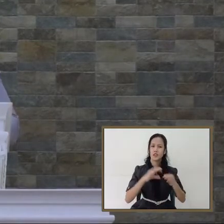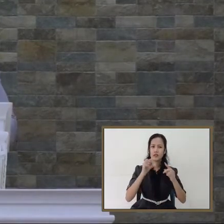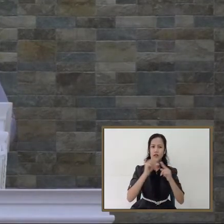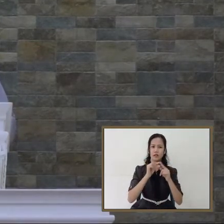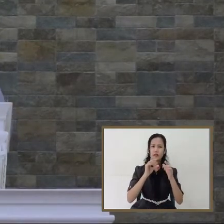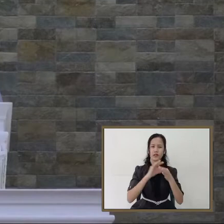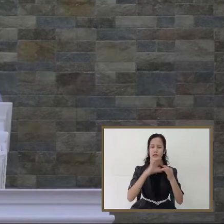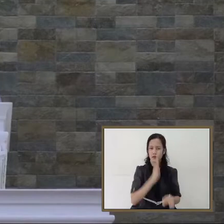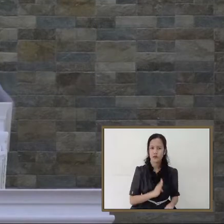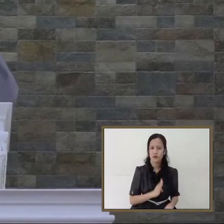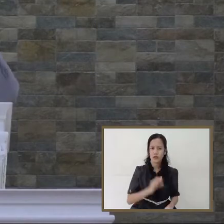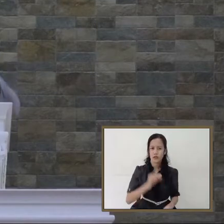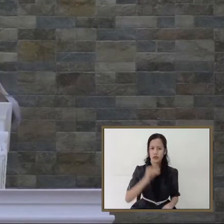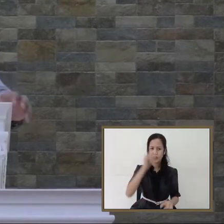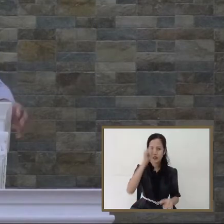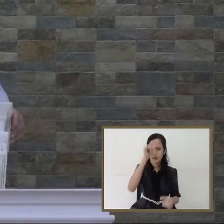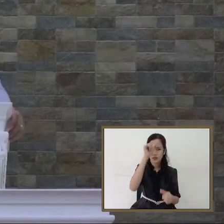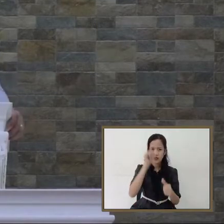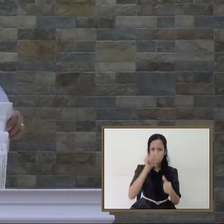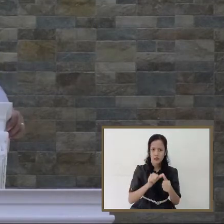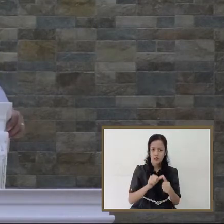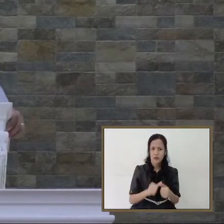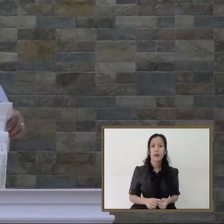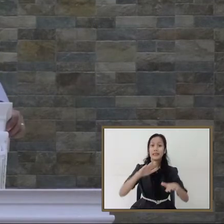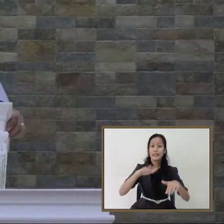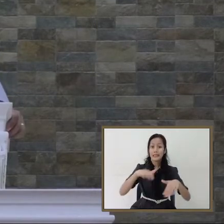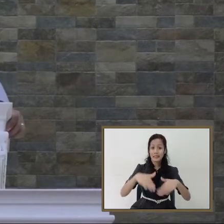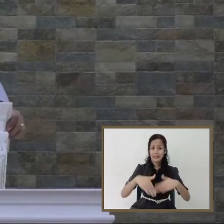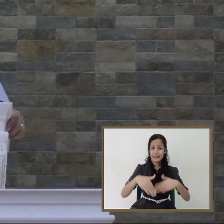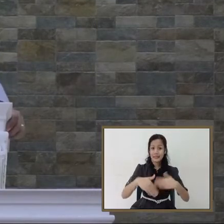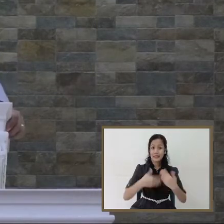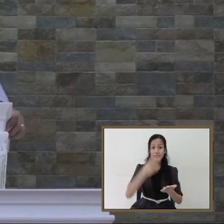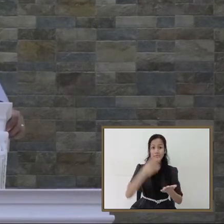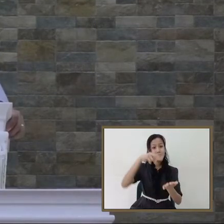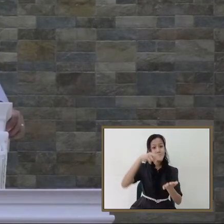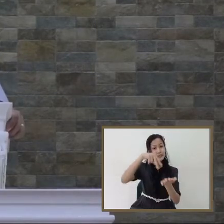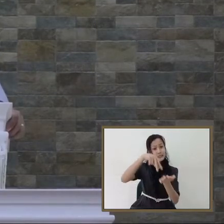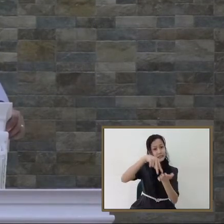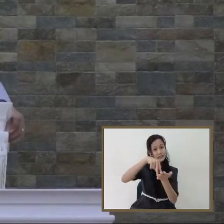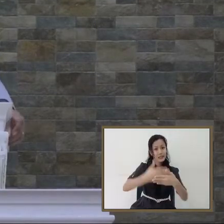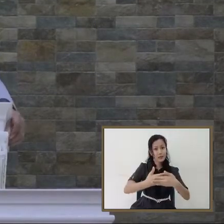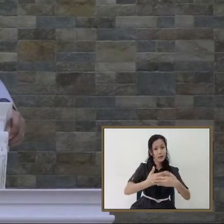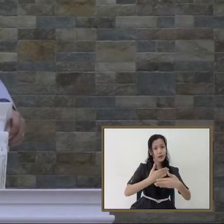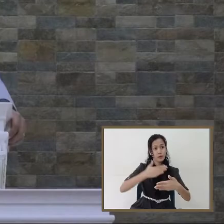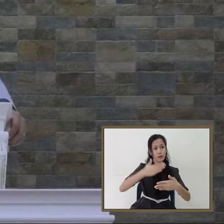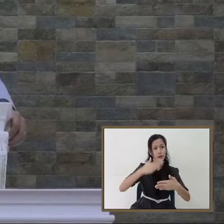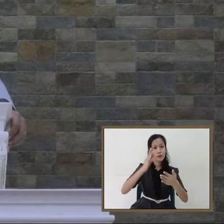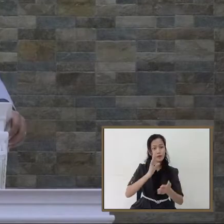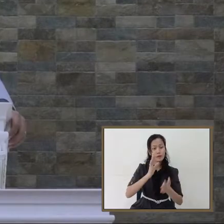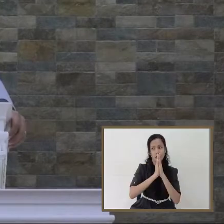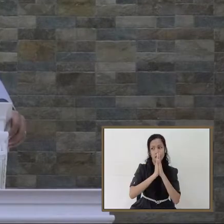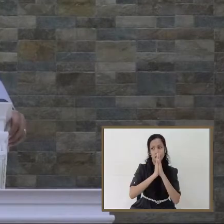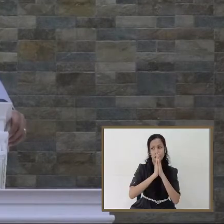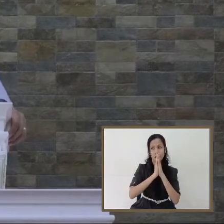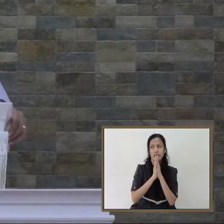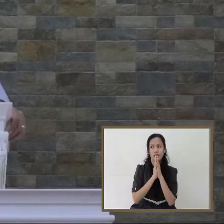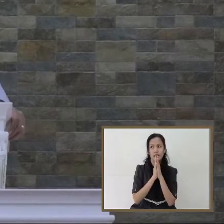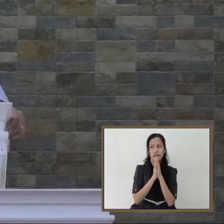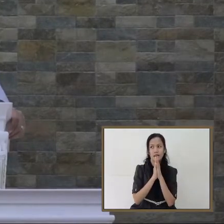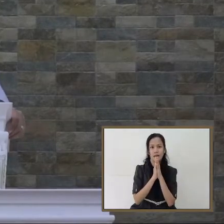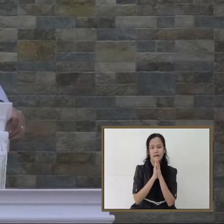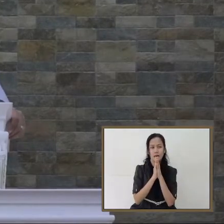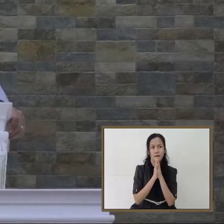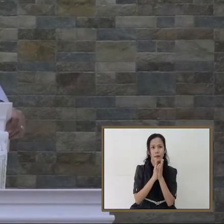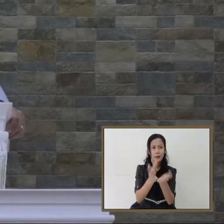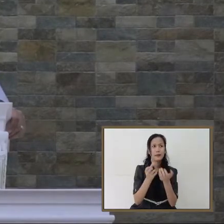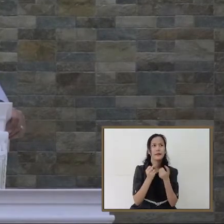the way, before, let's all stand up please. Before I pray, gusto ko lamang po ipaalala, let's all stand up please. Gusto ko lamang po ipaalala para